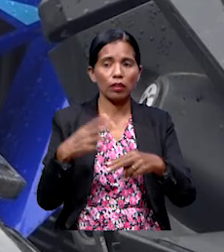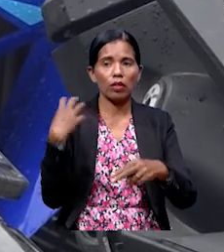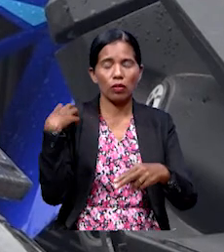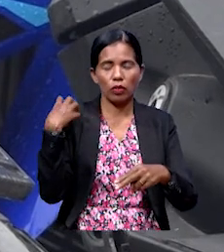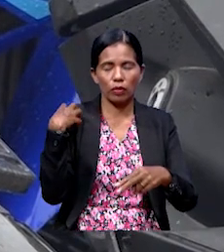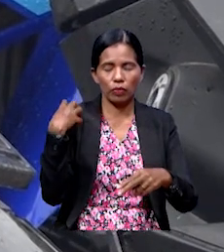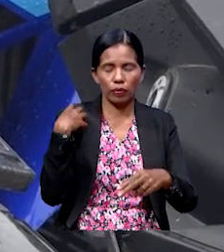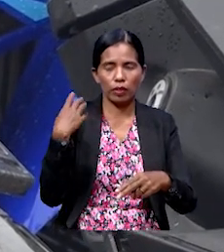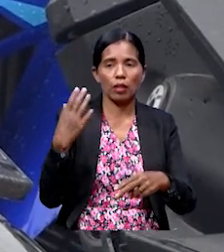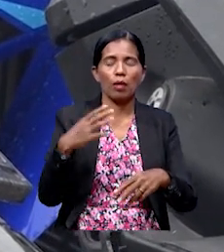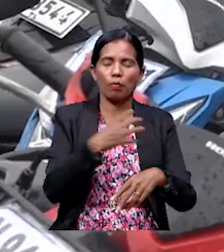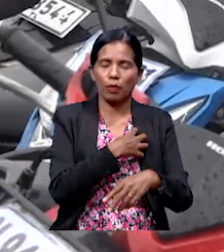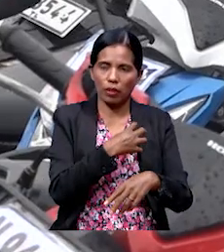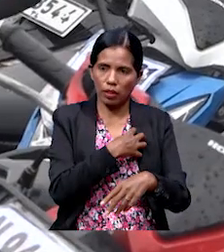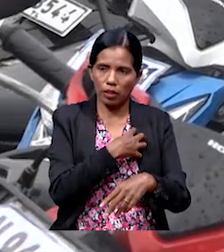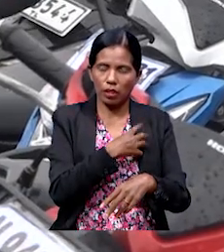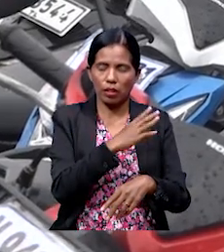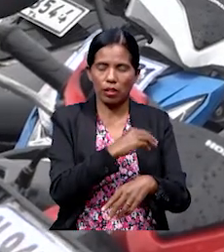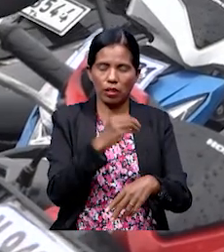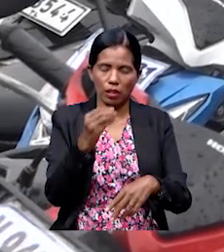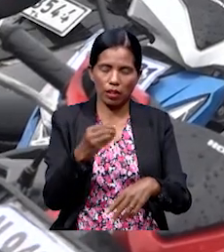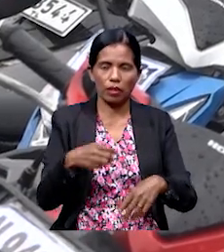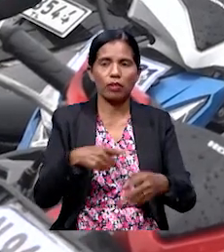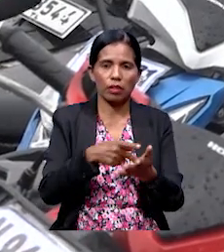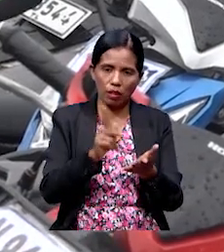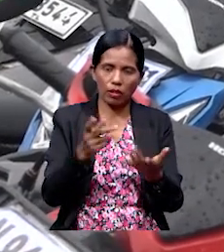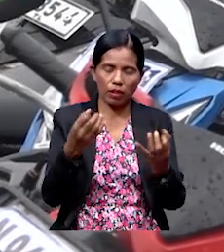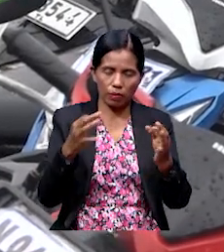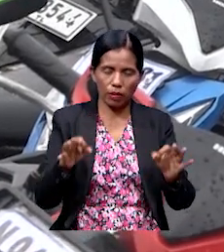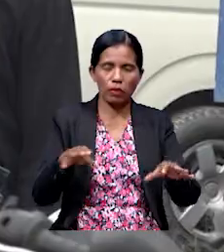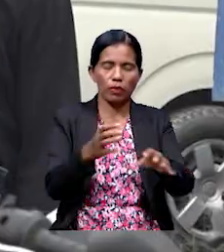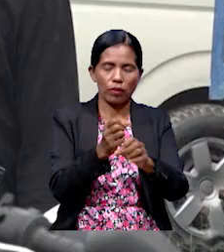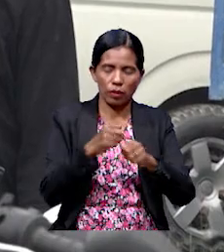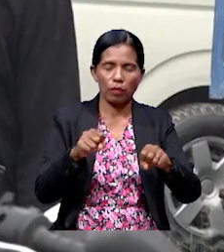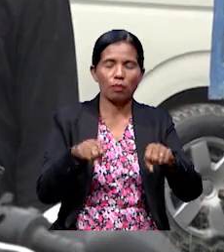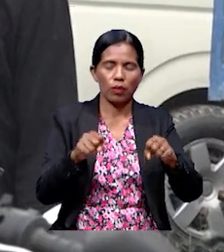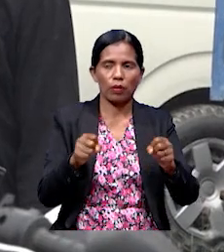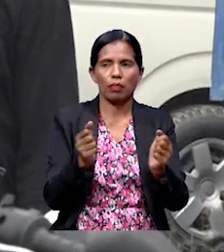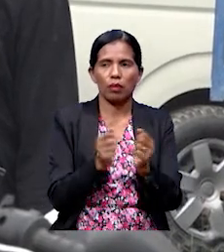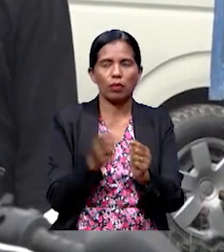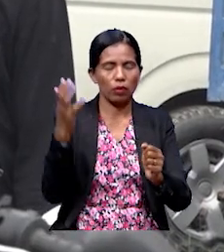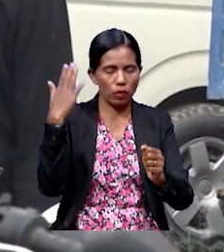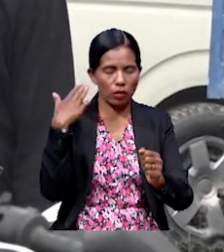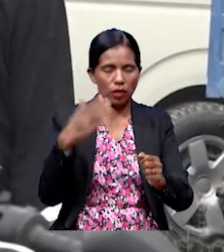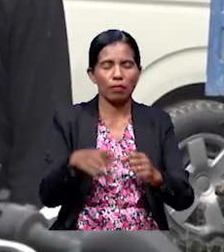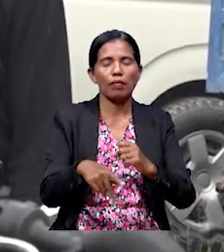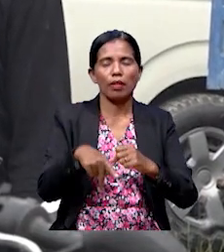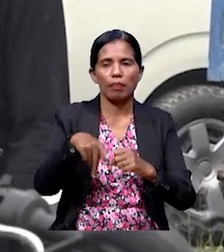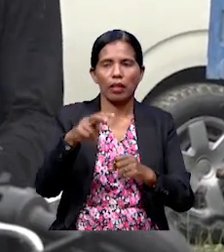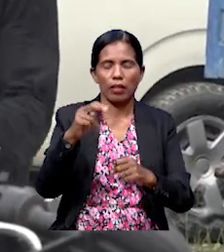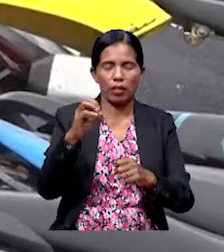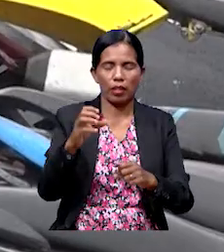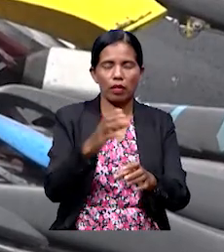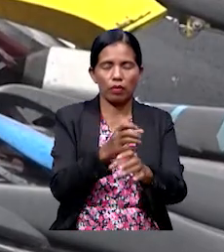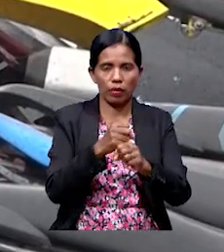bangkira nain selu multa mak fuen entrega fali motorizada antes nemos pentel prende motorizada atu sida resin usia apoyante partidu CNRT nebe